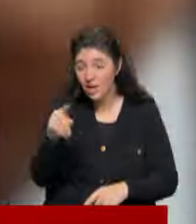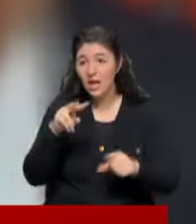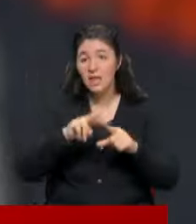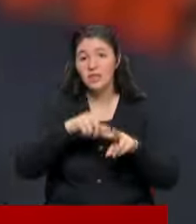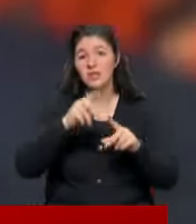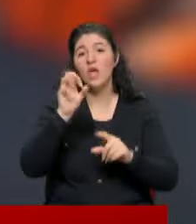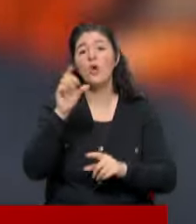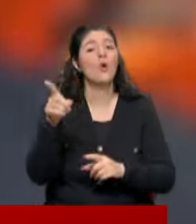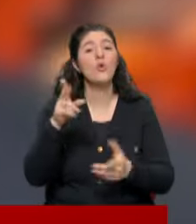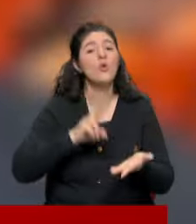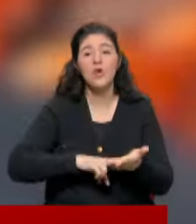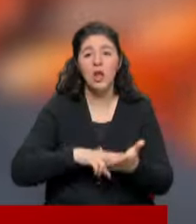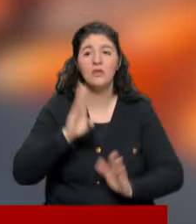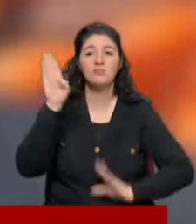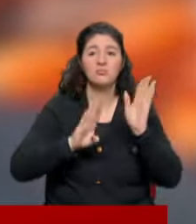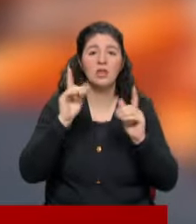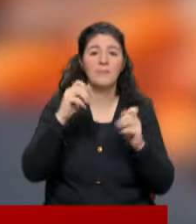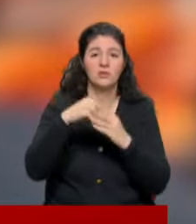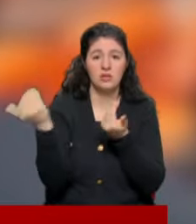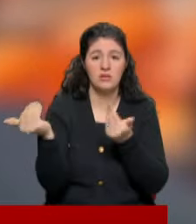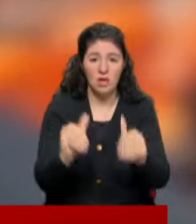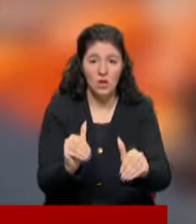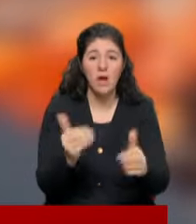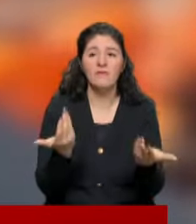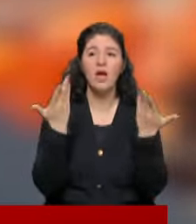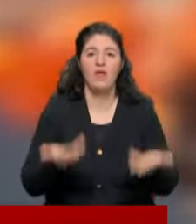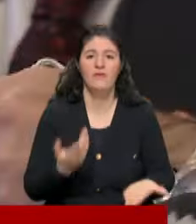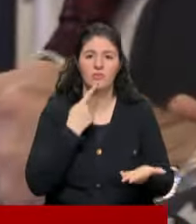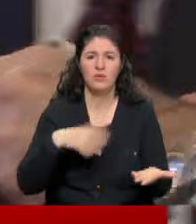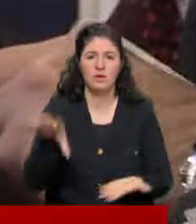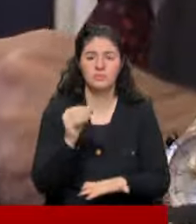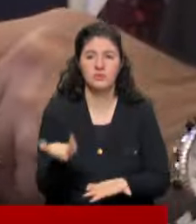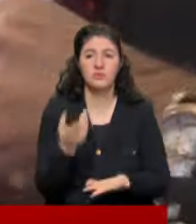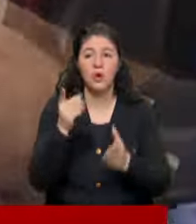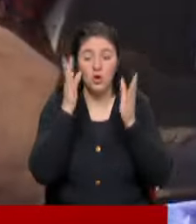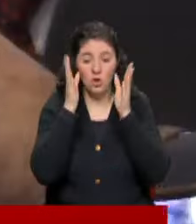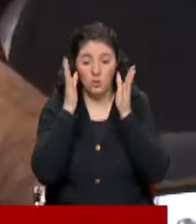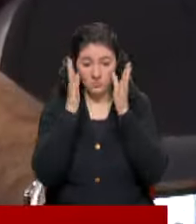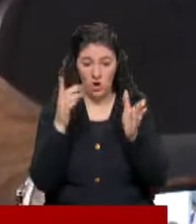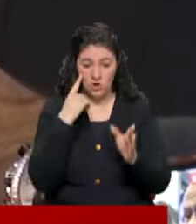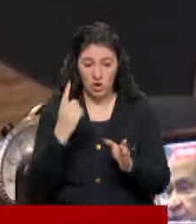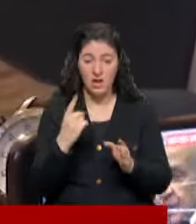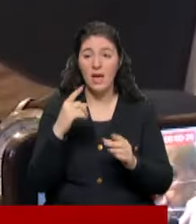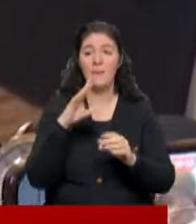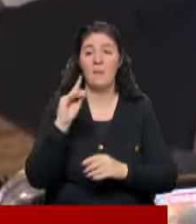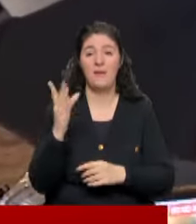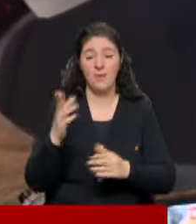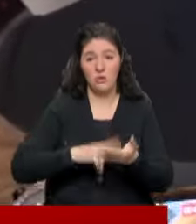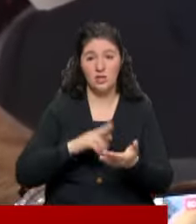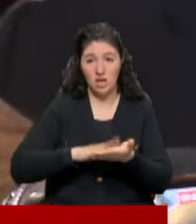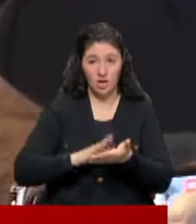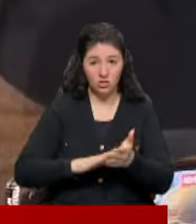NATO üyeliğini oylamak üzere getiriyor ve evet diyorsunuz. Komisyonda Milliyetçi Hareket Partisi